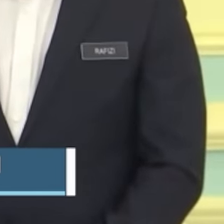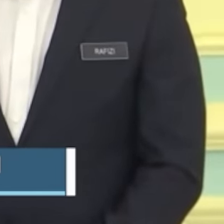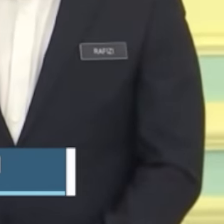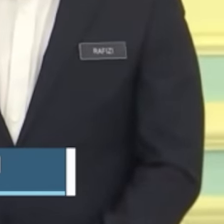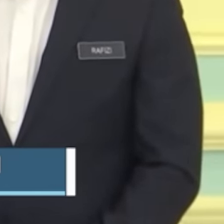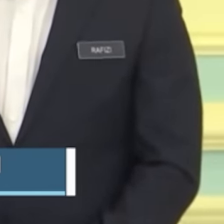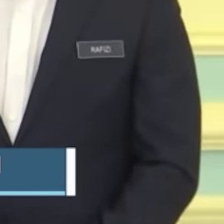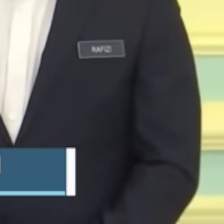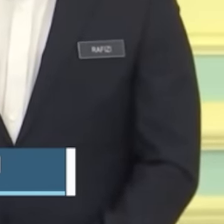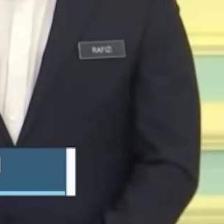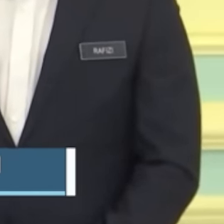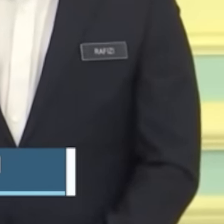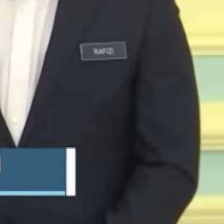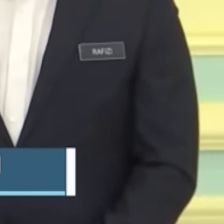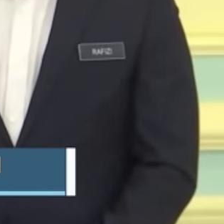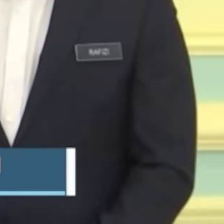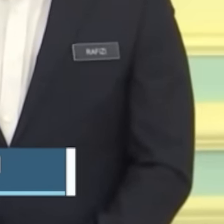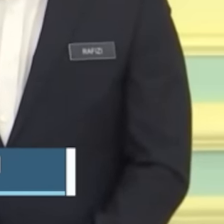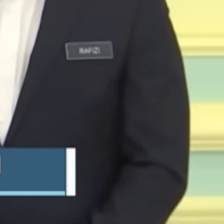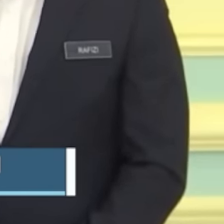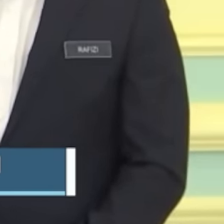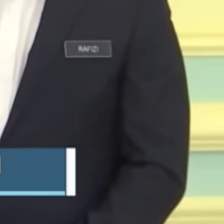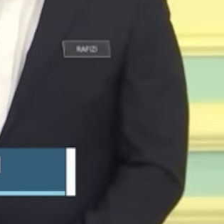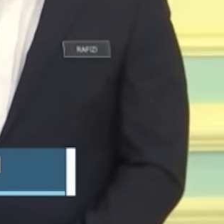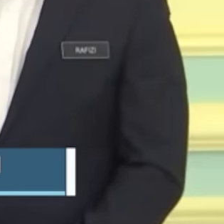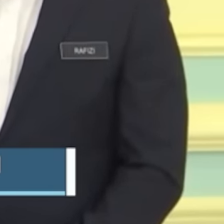menteri, beberapa pegawai dan juga dari